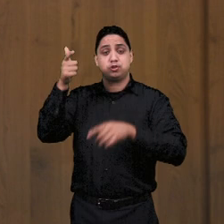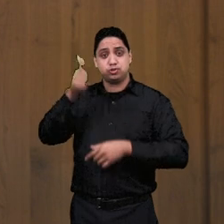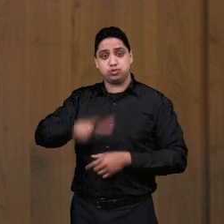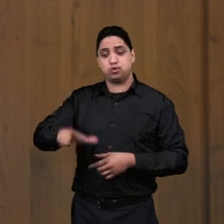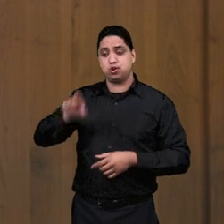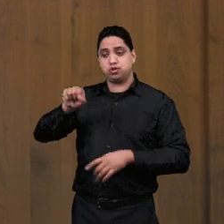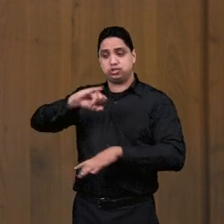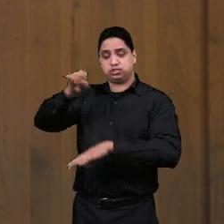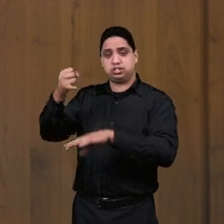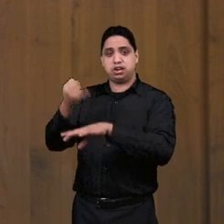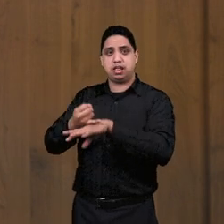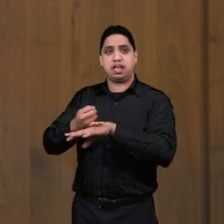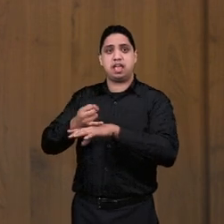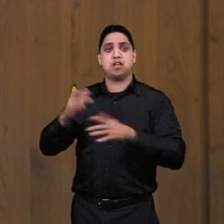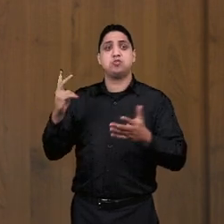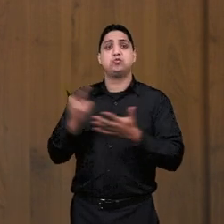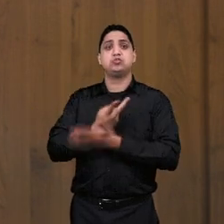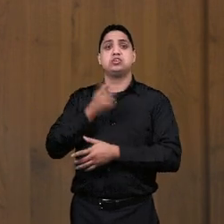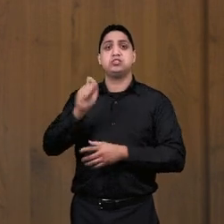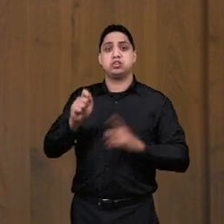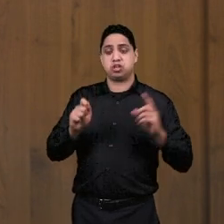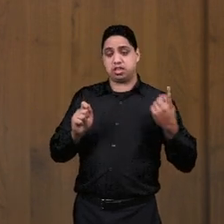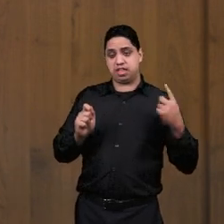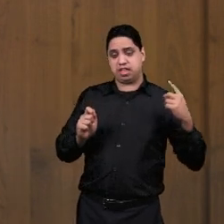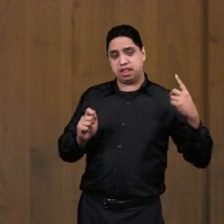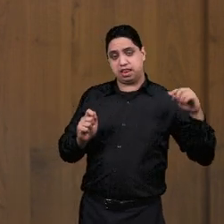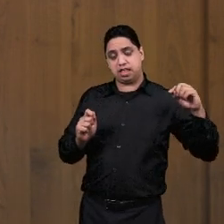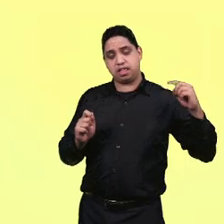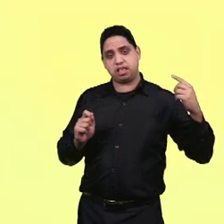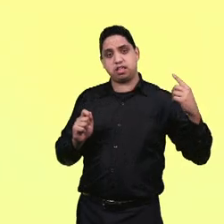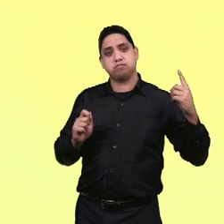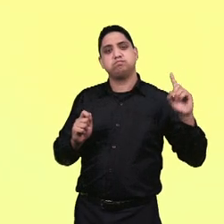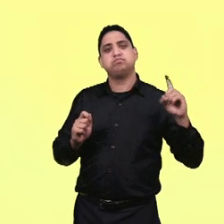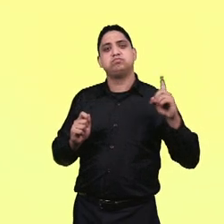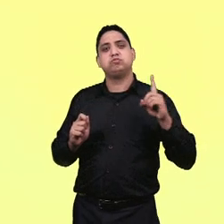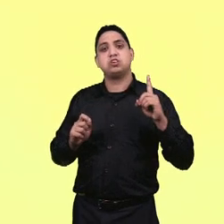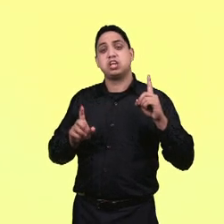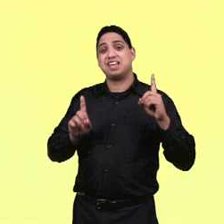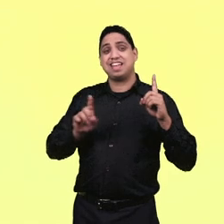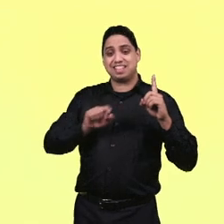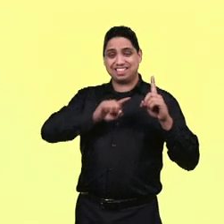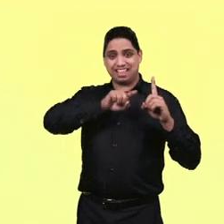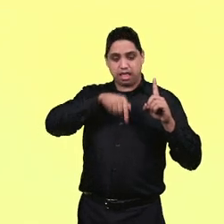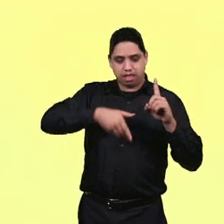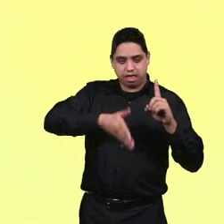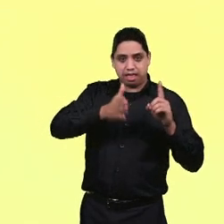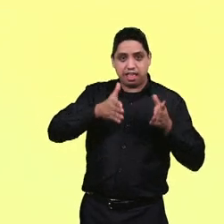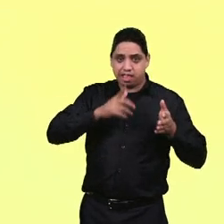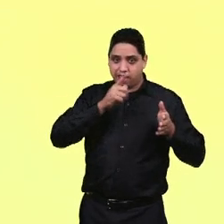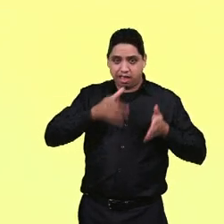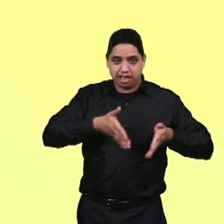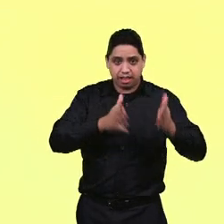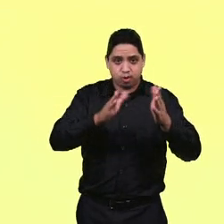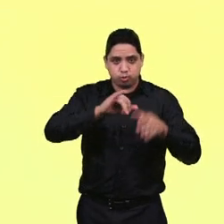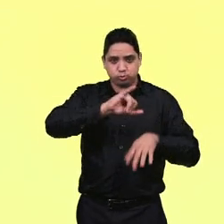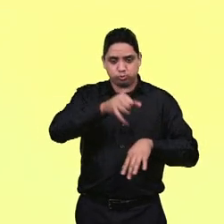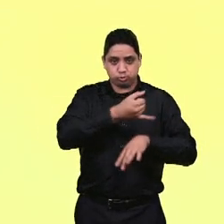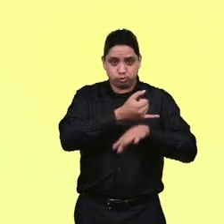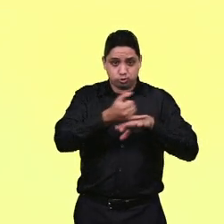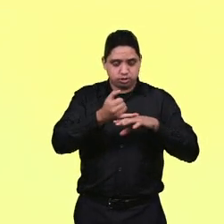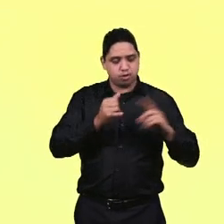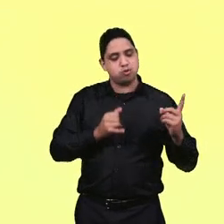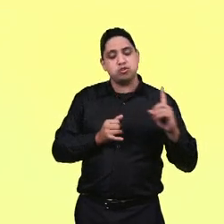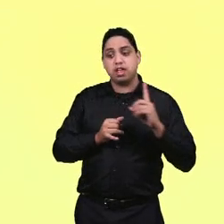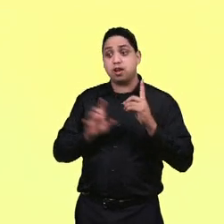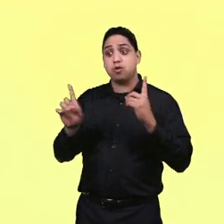il a croisé le fleuve Jourdain. Qui a été cherché? C'est Siméi. Il s'est mis au